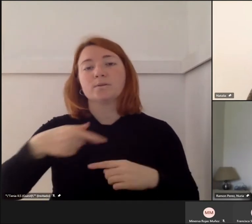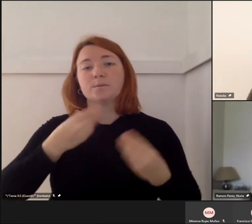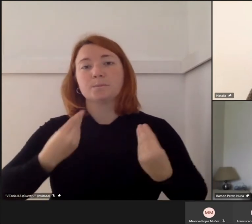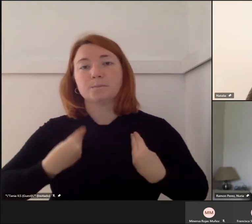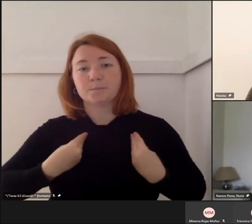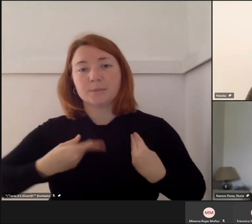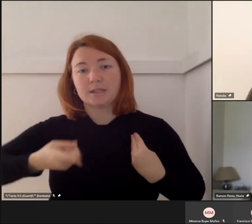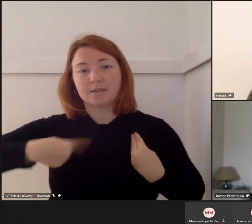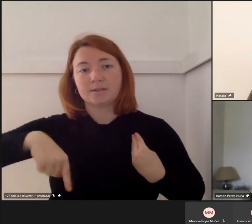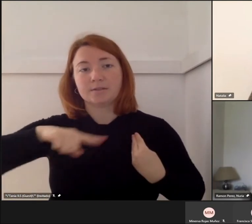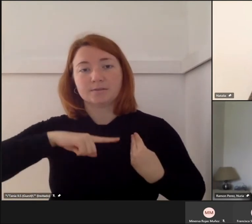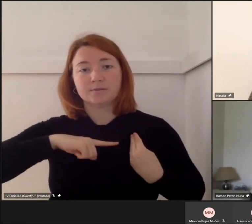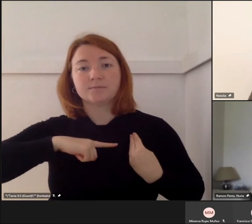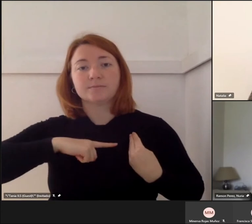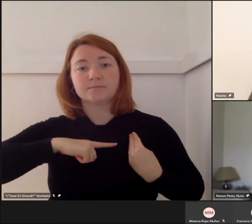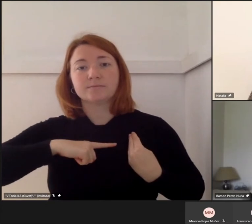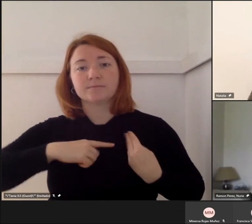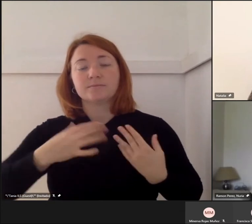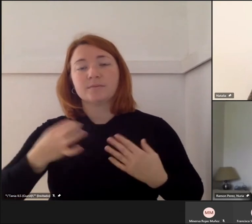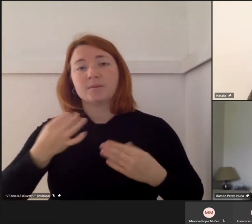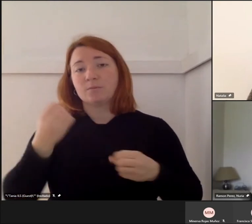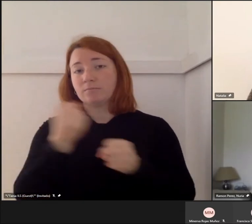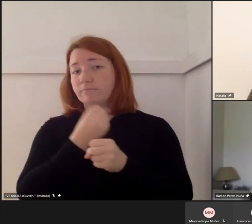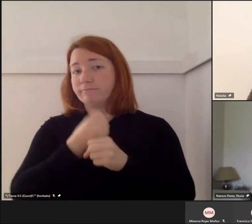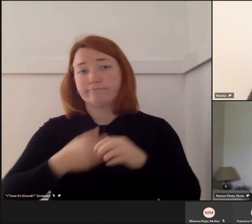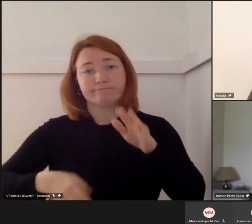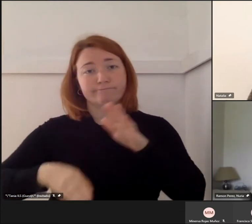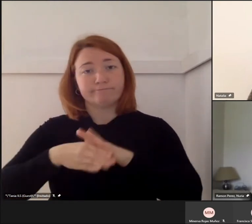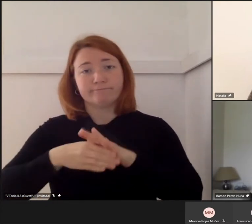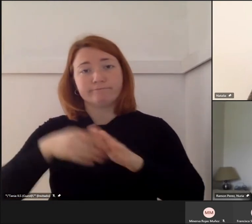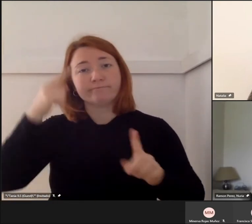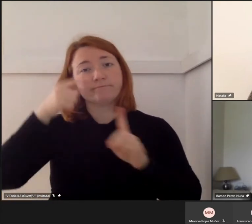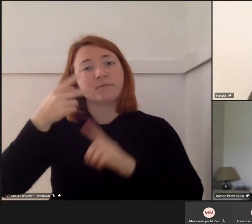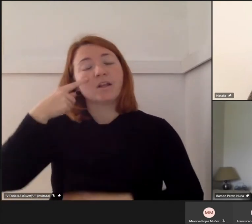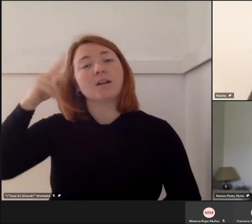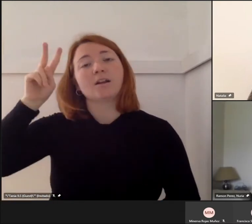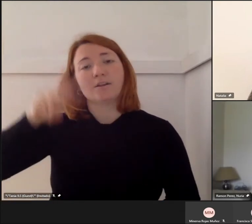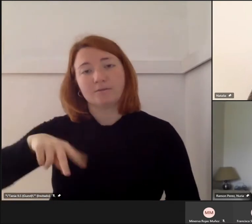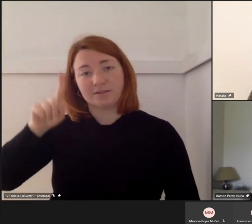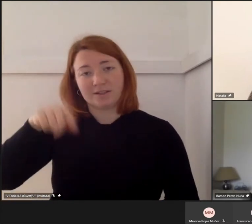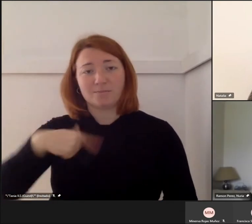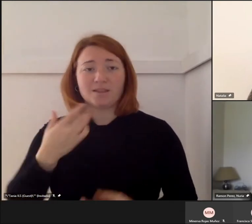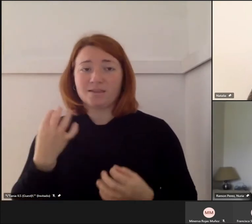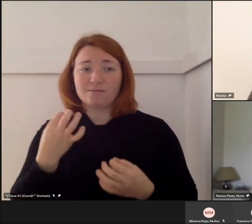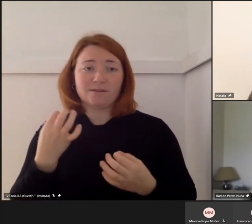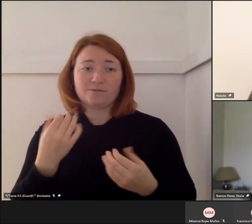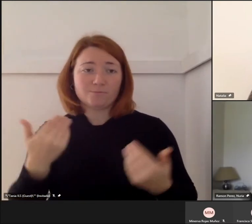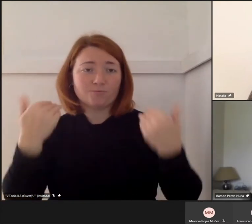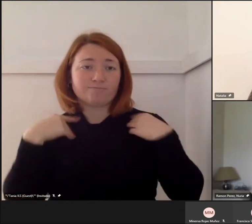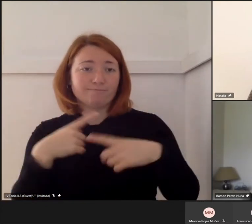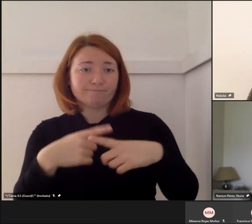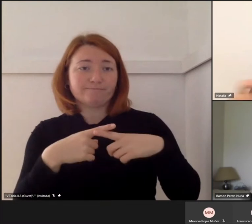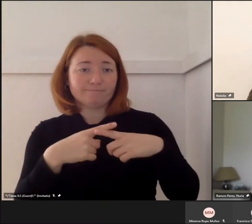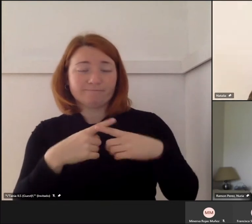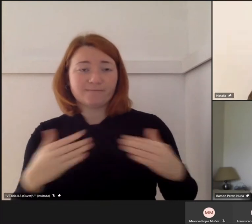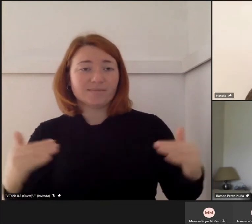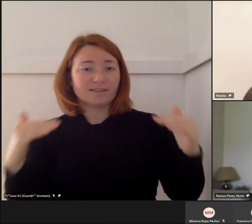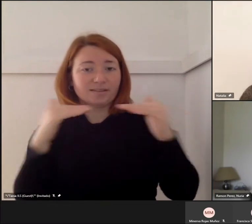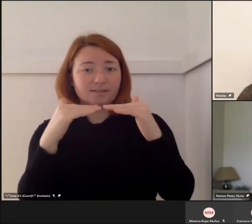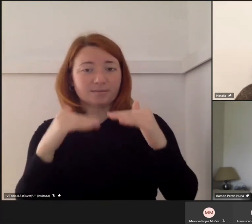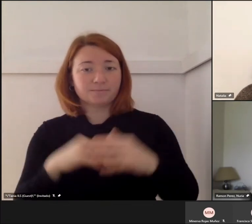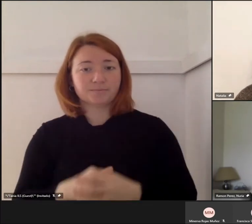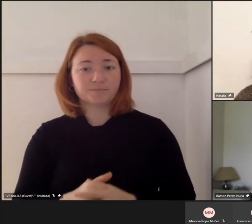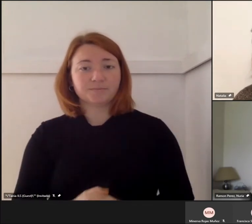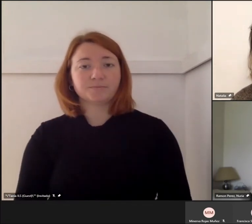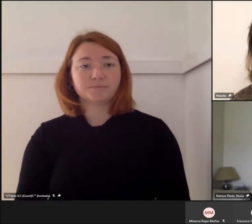I, per tant, doncs, també hem de continuar treballant per aquest reconeixement i per aquesta distribució equitativa. Sí, bueno, com deies,